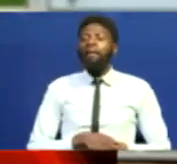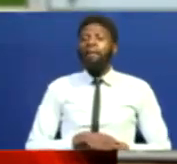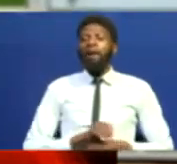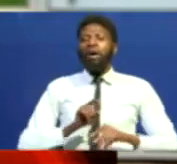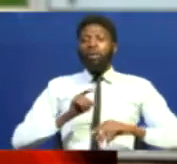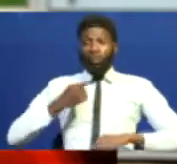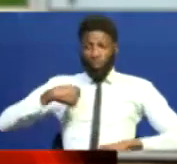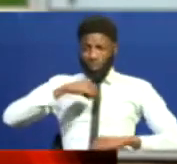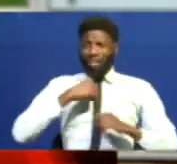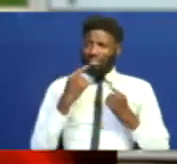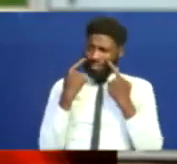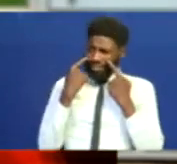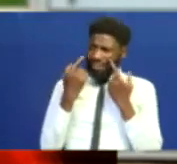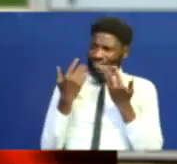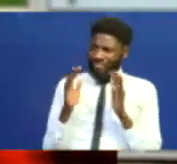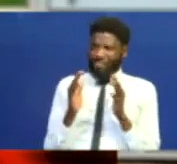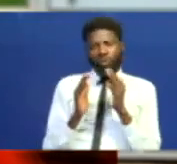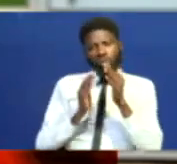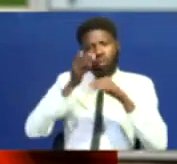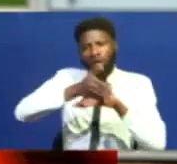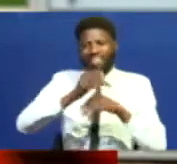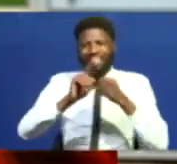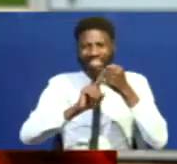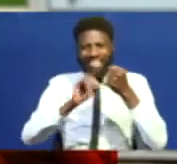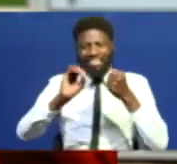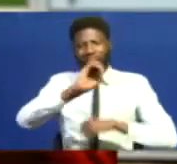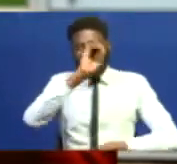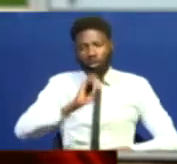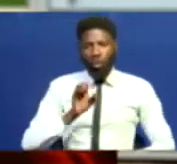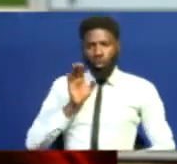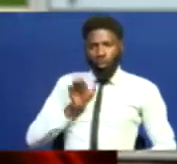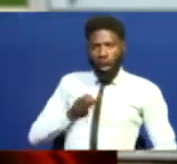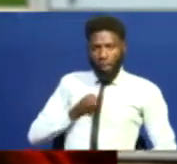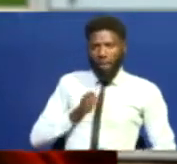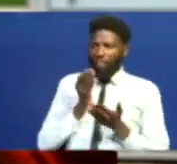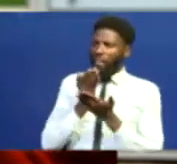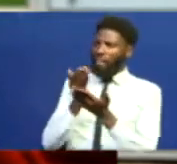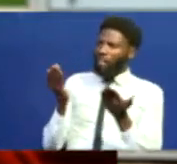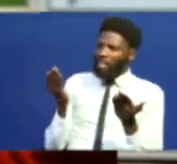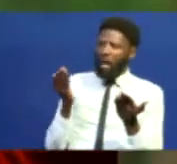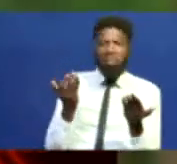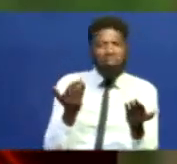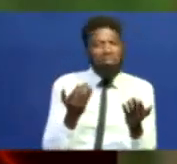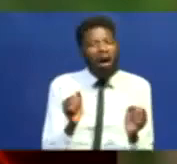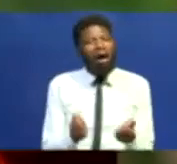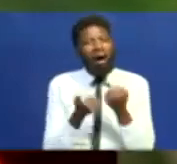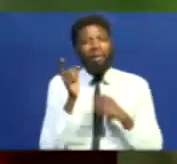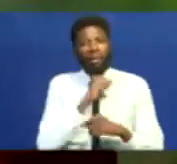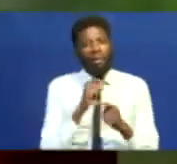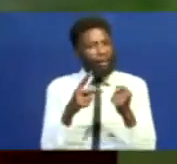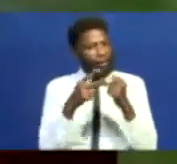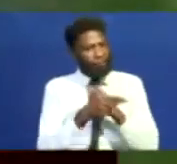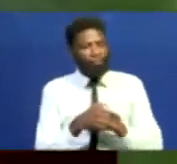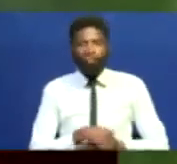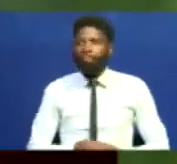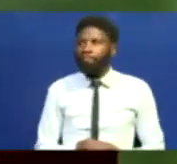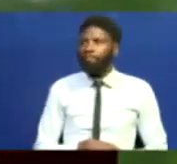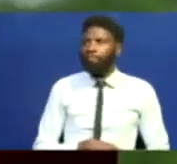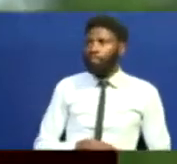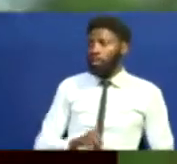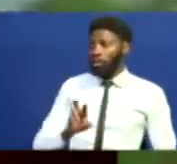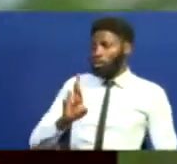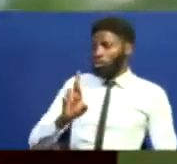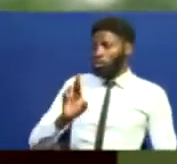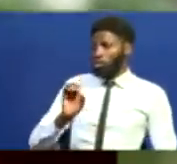least more than 60% of the women folk around have undergone the cut. Robbie Gatti, not her